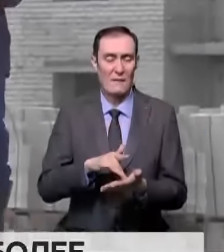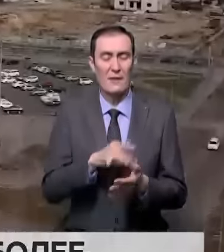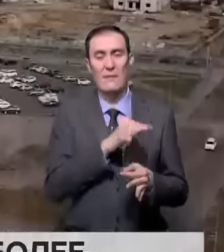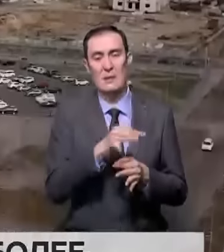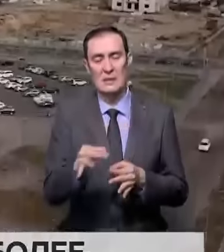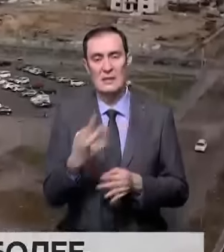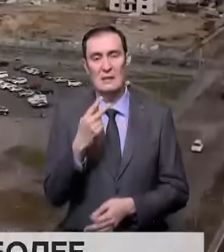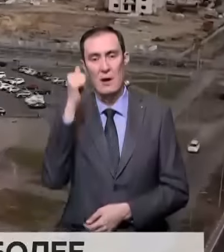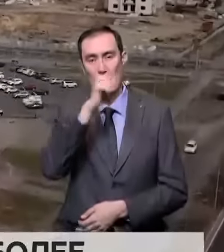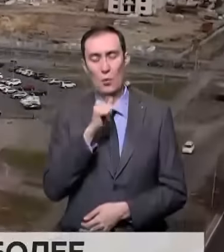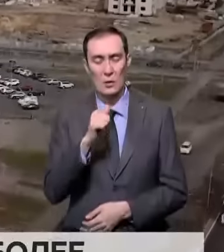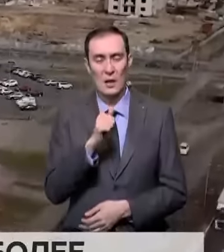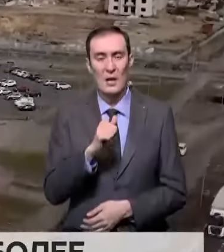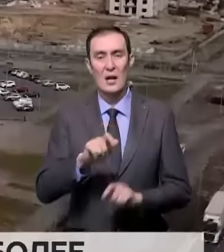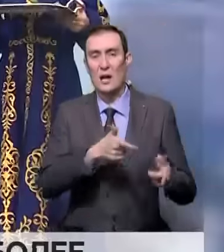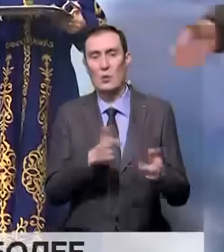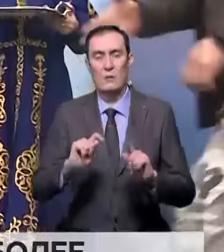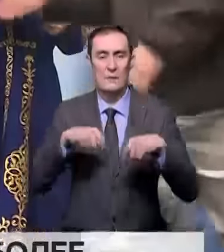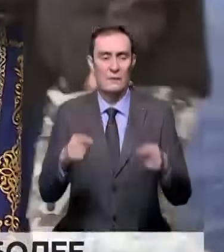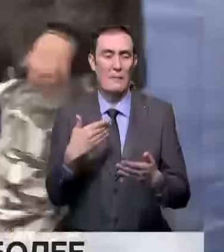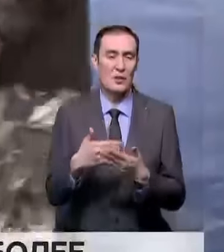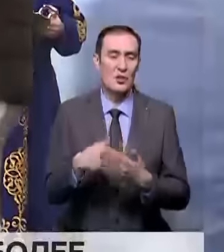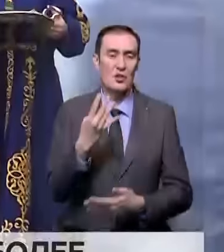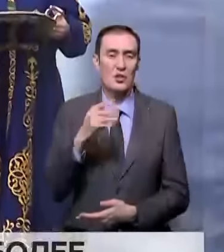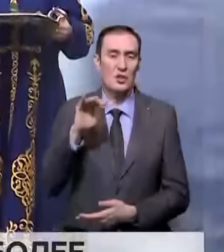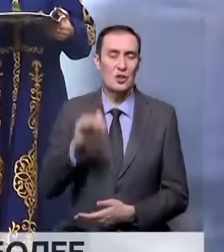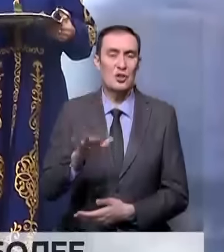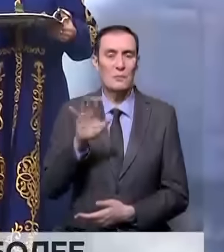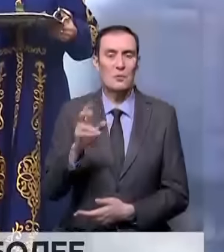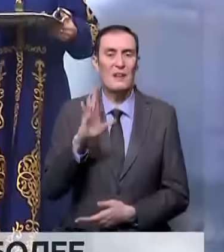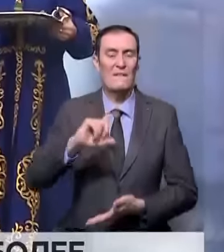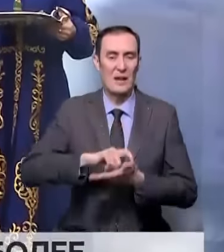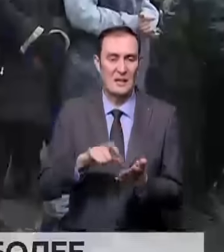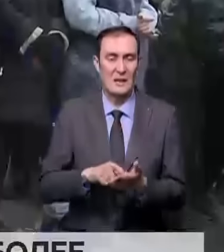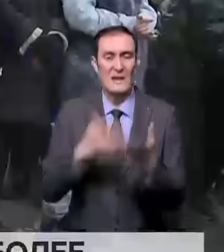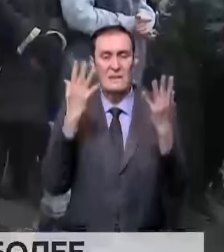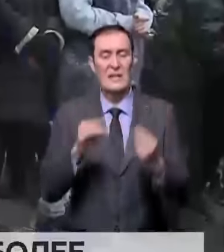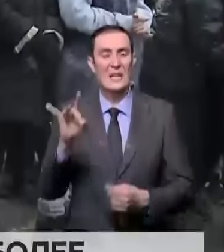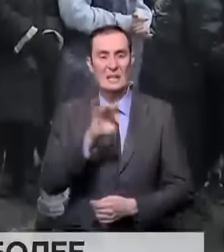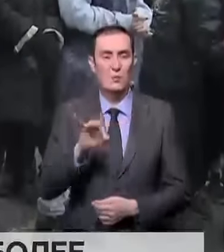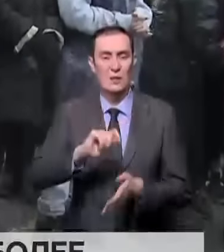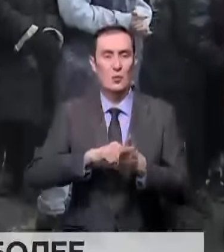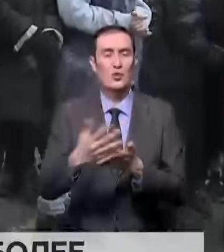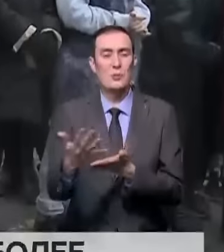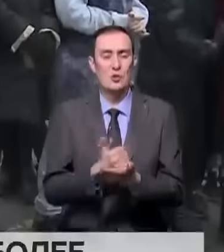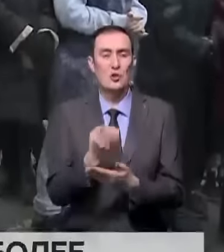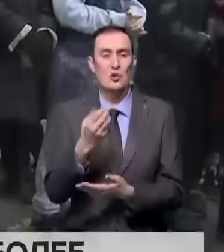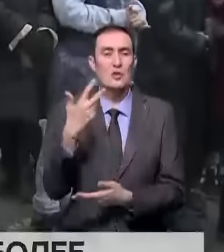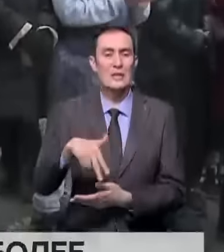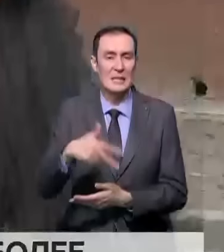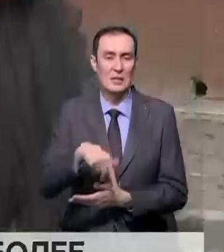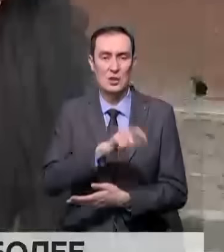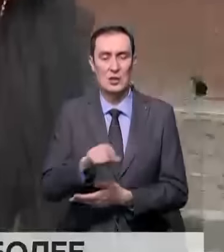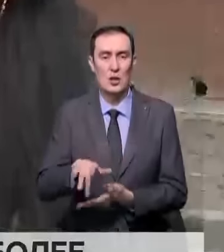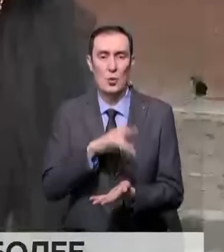районах. За 2 года в регионе сданы в эксплуатацию почти 4500 квартир. Ко дню республики ключи получили еще 30 жителей